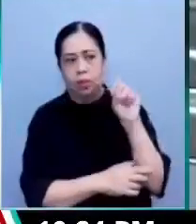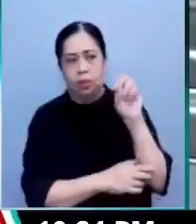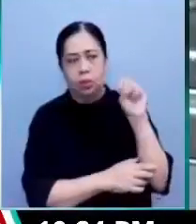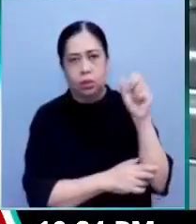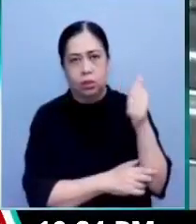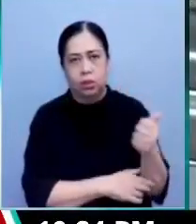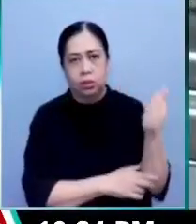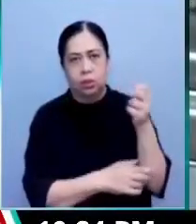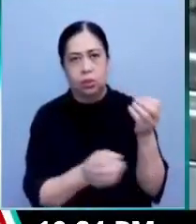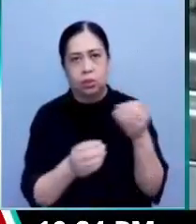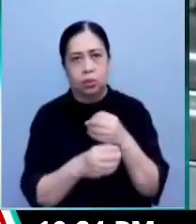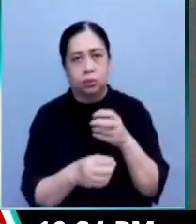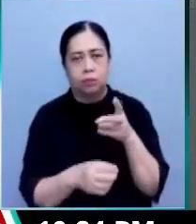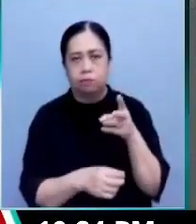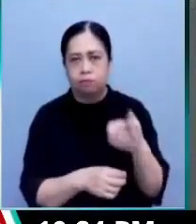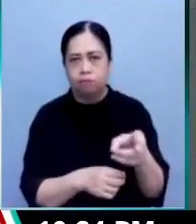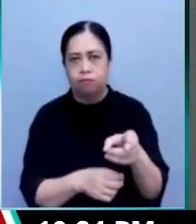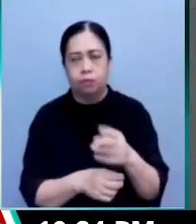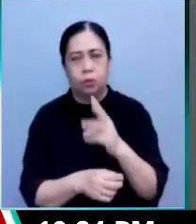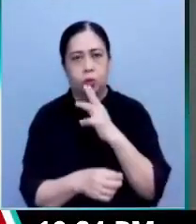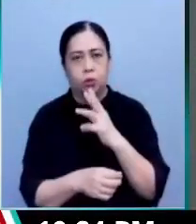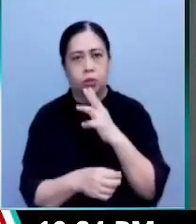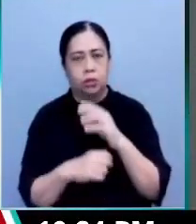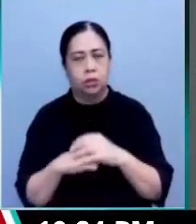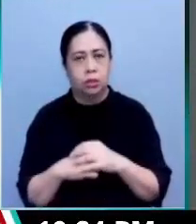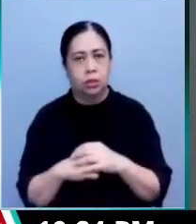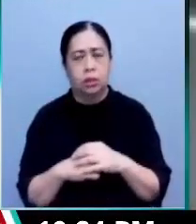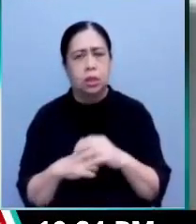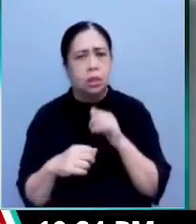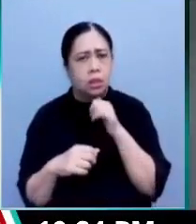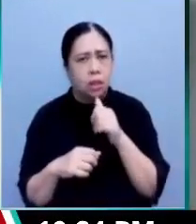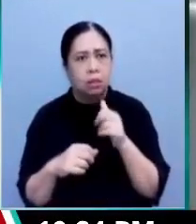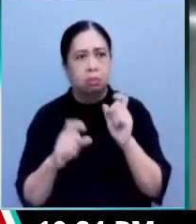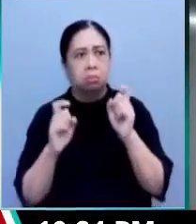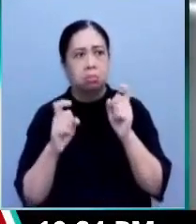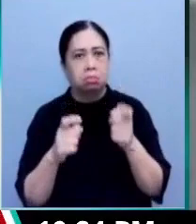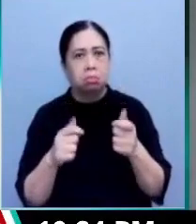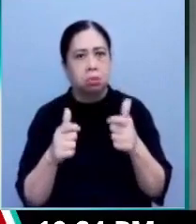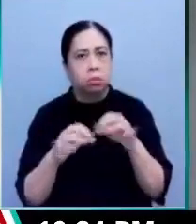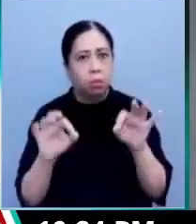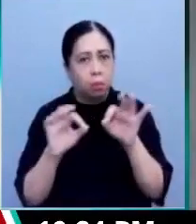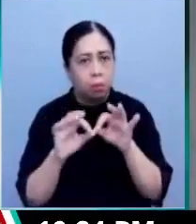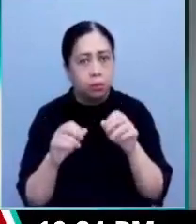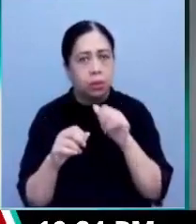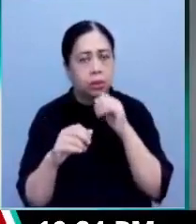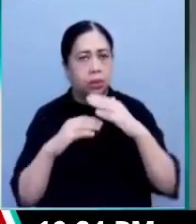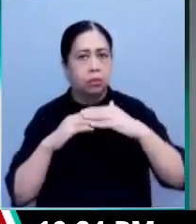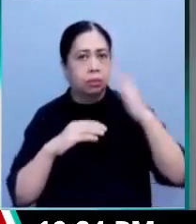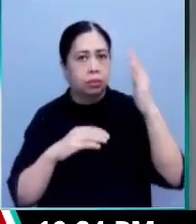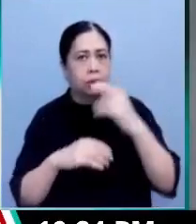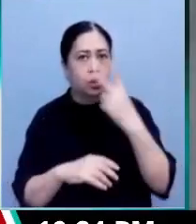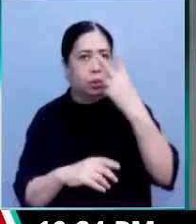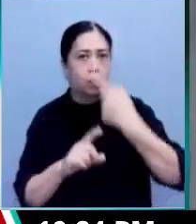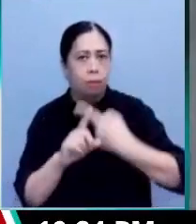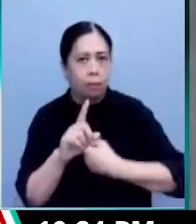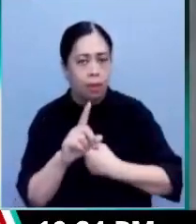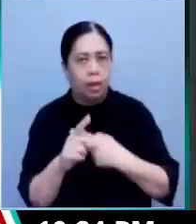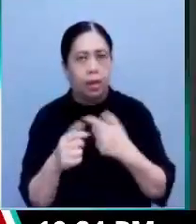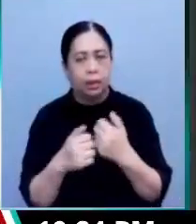sa pagpuputol. Di daw basta-basta magpuputol ng linya ng tubig basta't hindi hihigit sa 2 buwan na past due